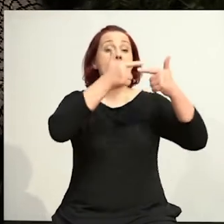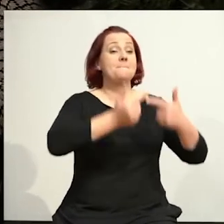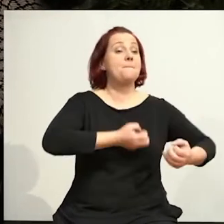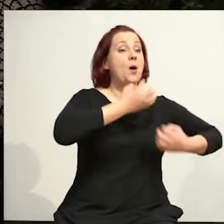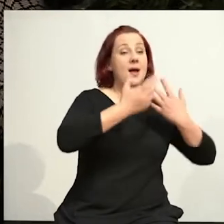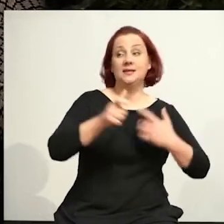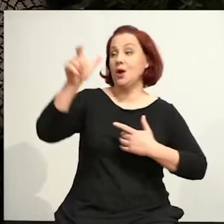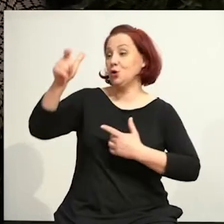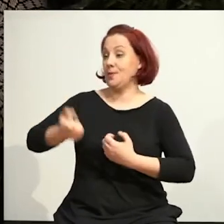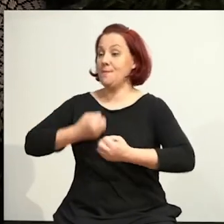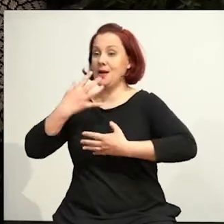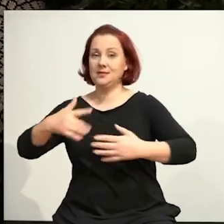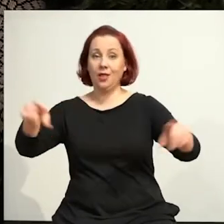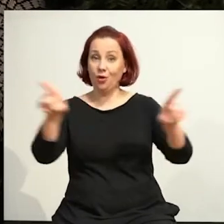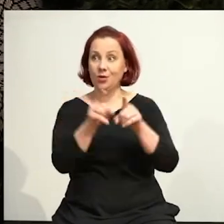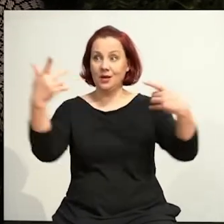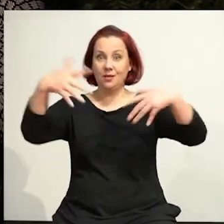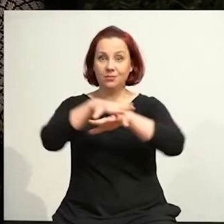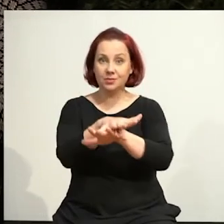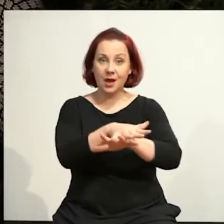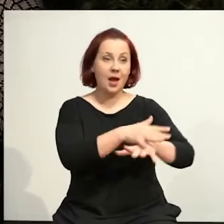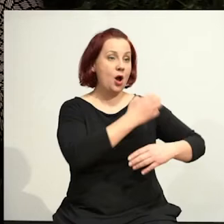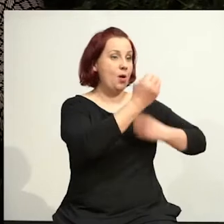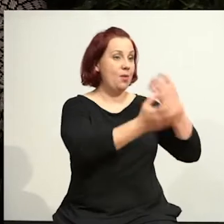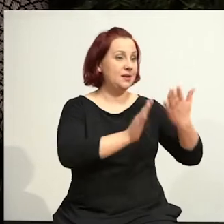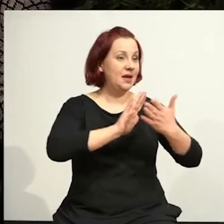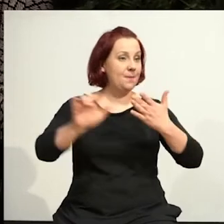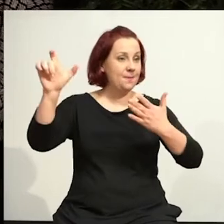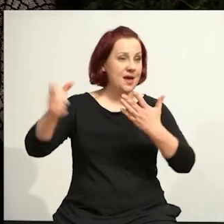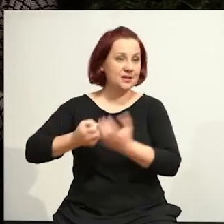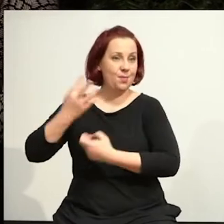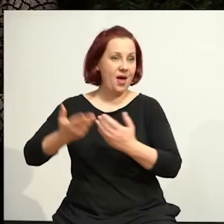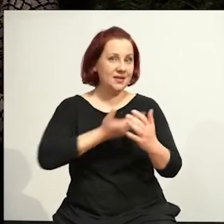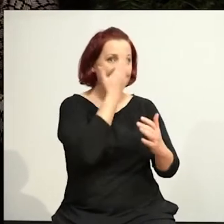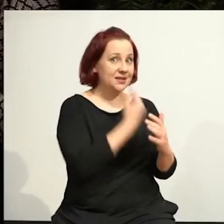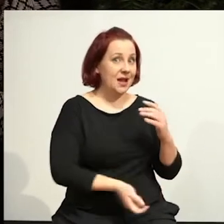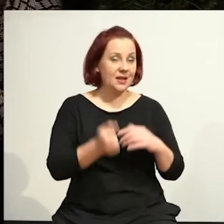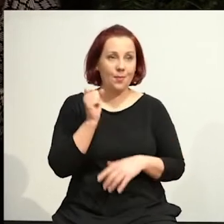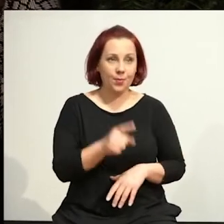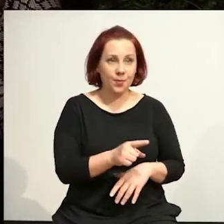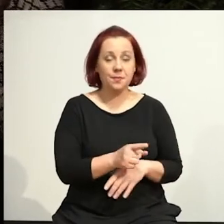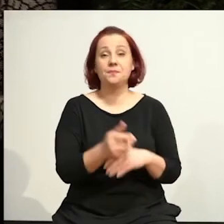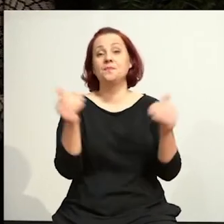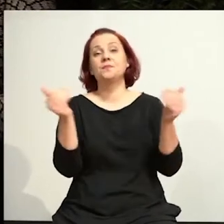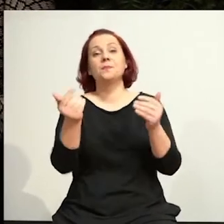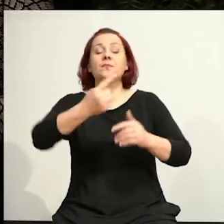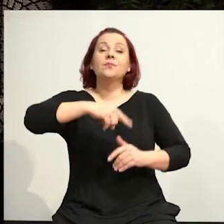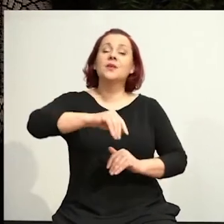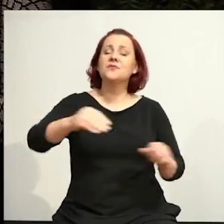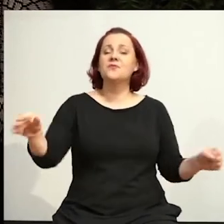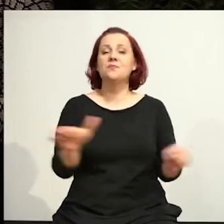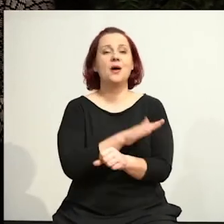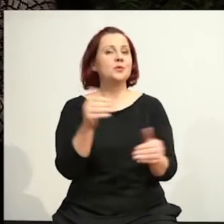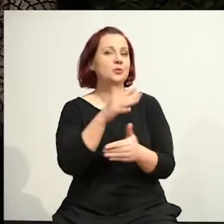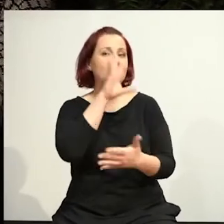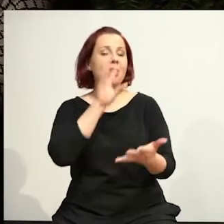to jedność i poezja bez poety traci. I czy to nie jest właśnie tak, że my w pełni możemy doświadczyć poezji